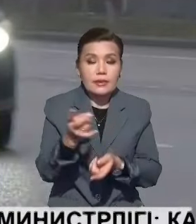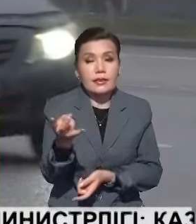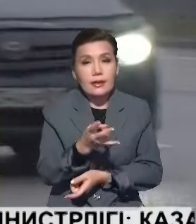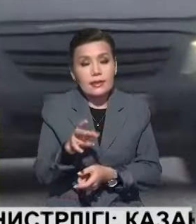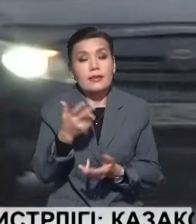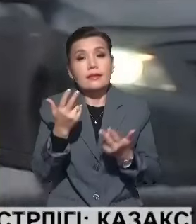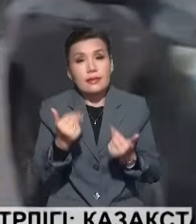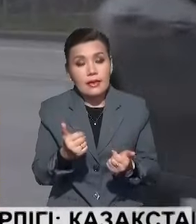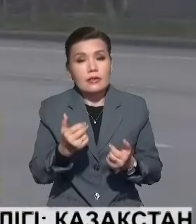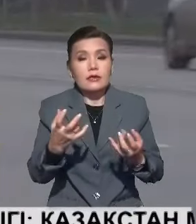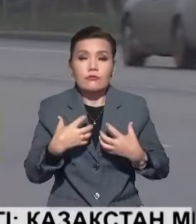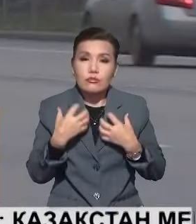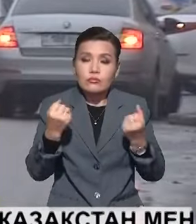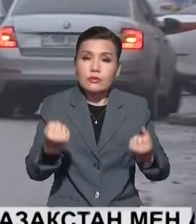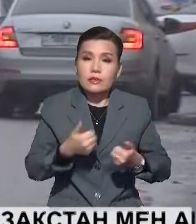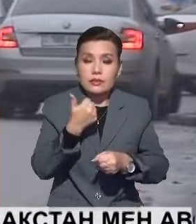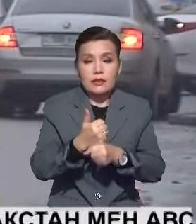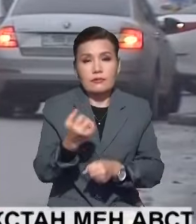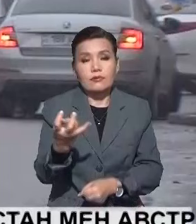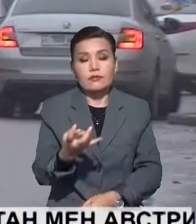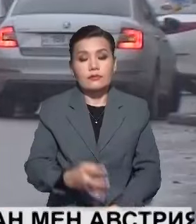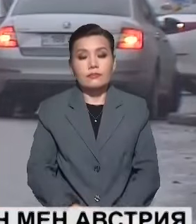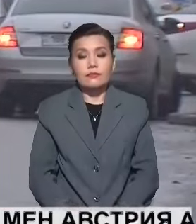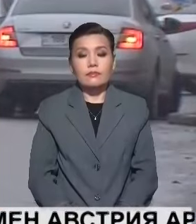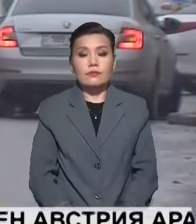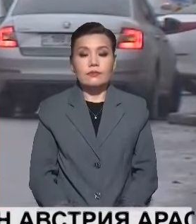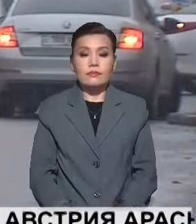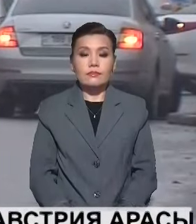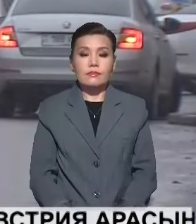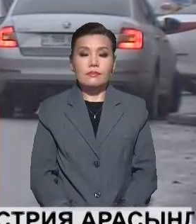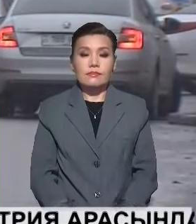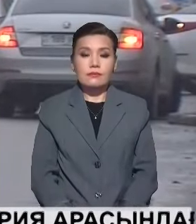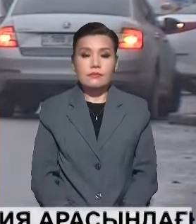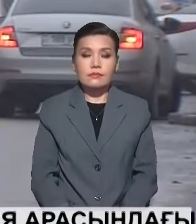ең бастысы амандығың үшін маңызды. Дәрбек Бақытбек, Нұржан Махмұтов, Астана Таймс.